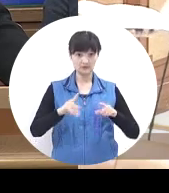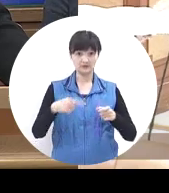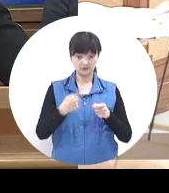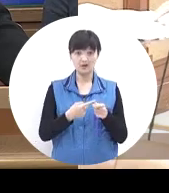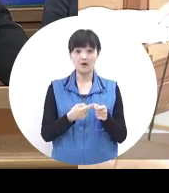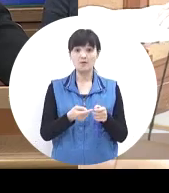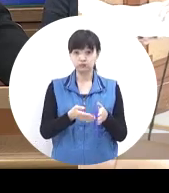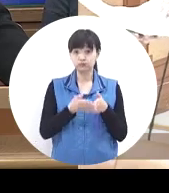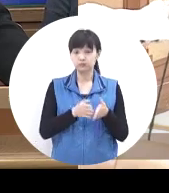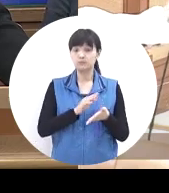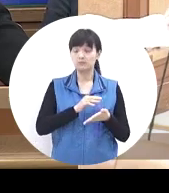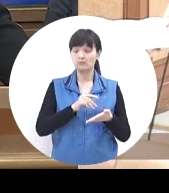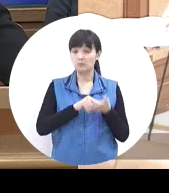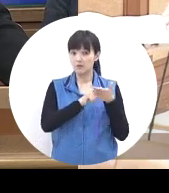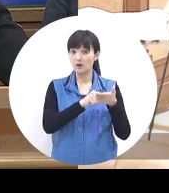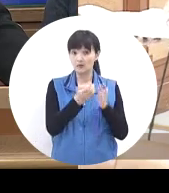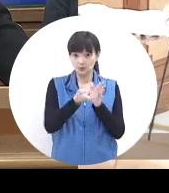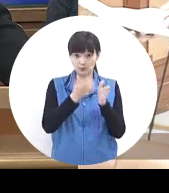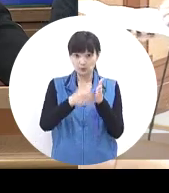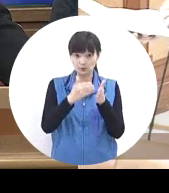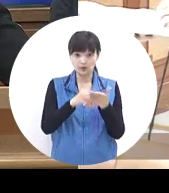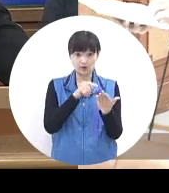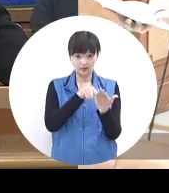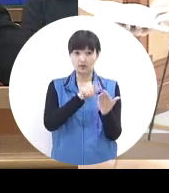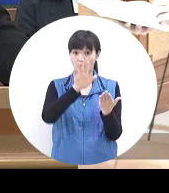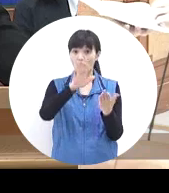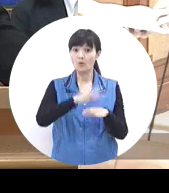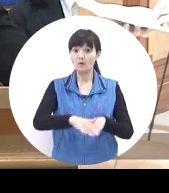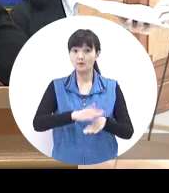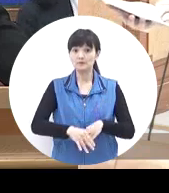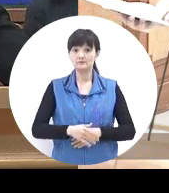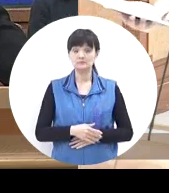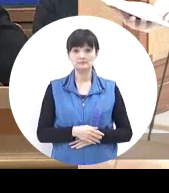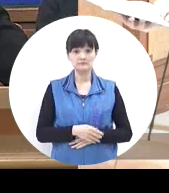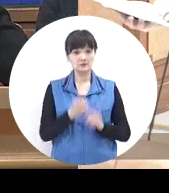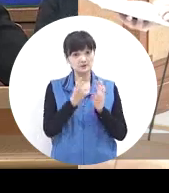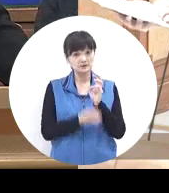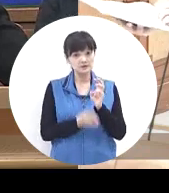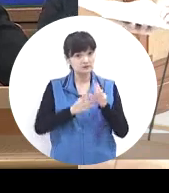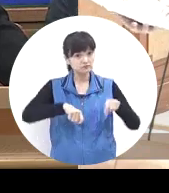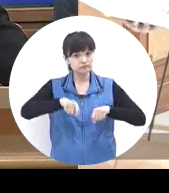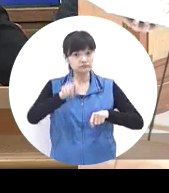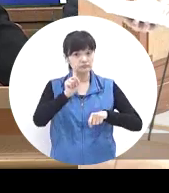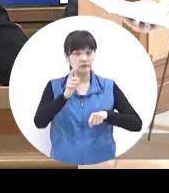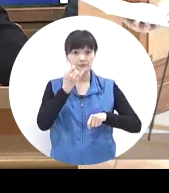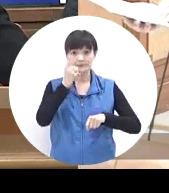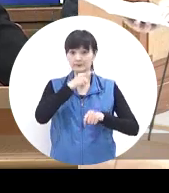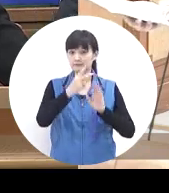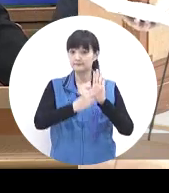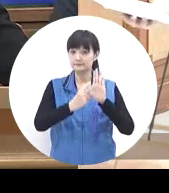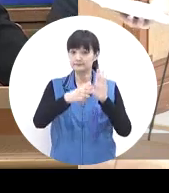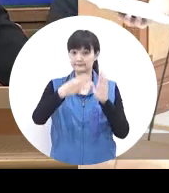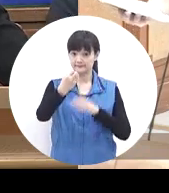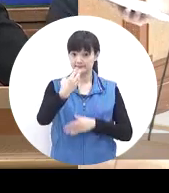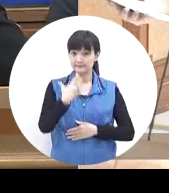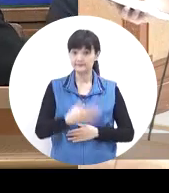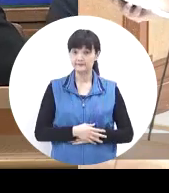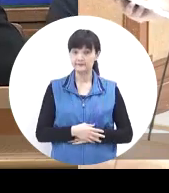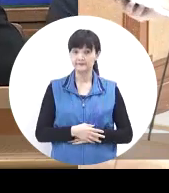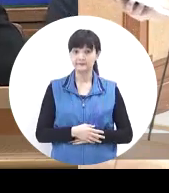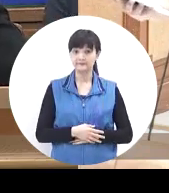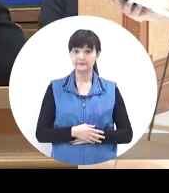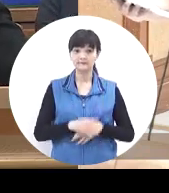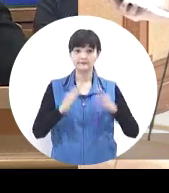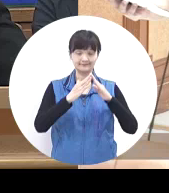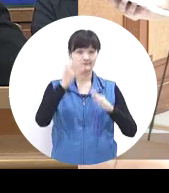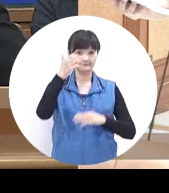我在今年的预算书可以看到。那目前的规划是什么？可以具体的表示吗？ 然后请文明局讲，这个有交代今年要 那个市长，